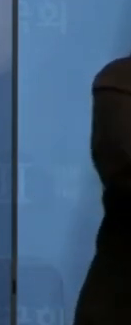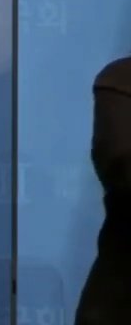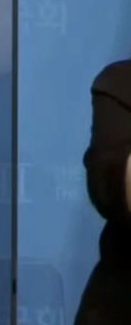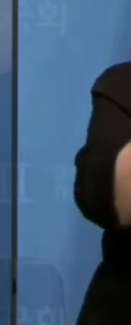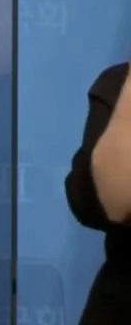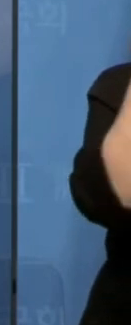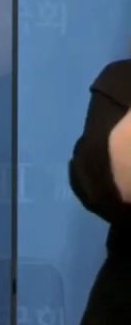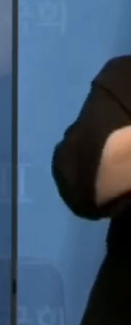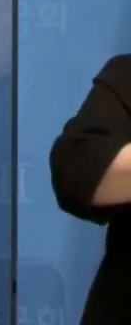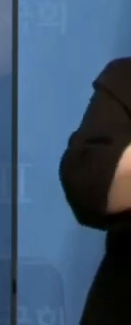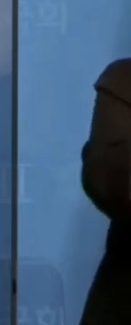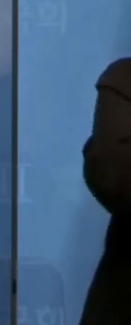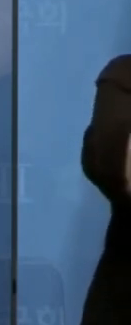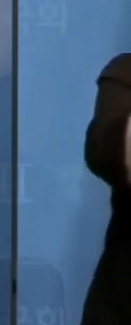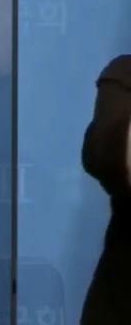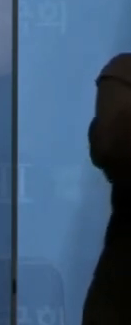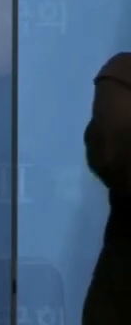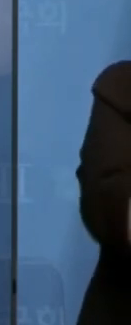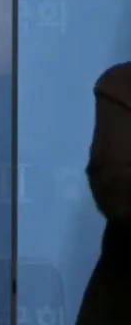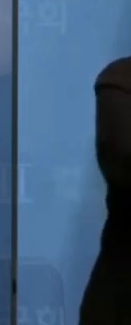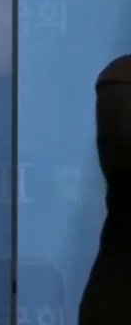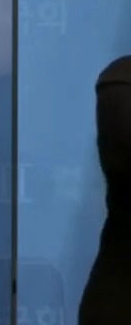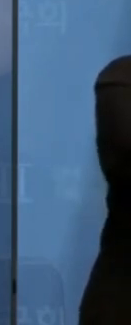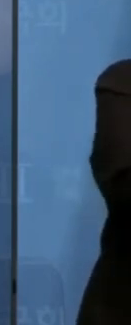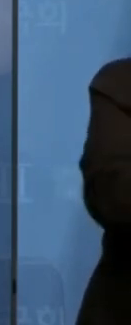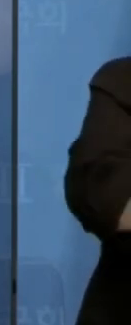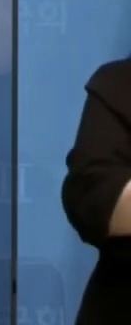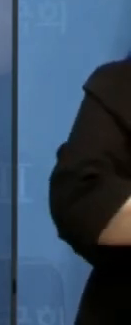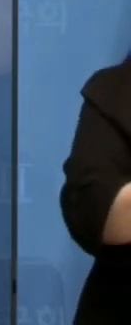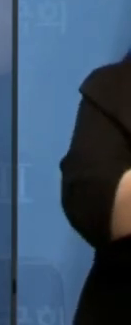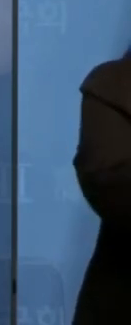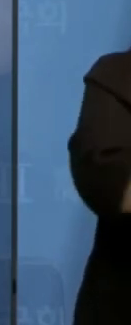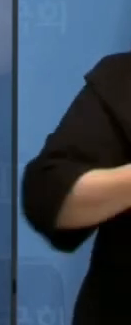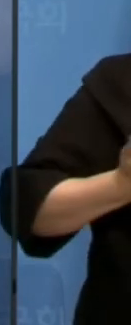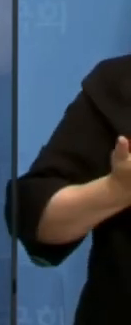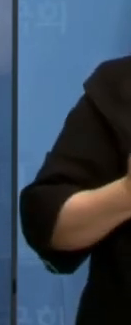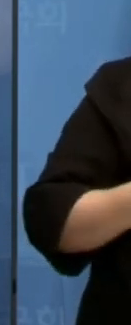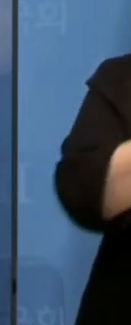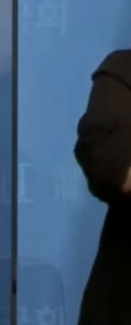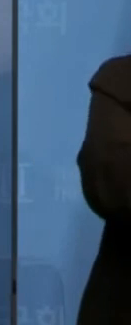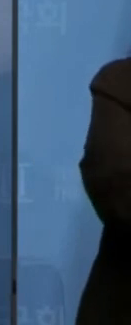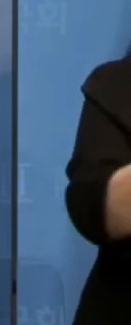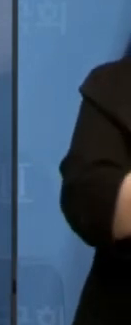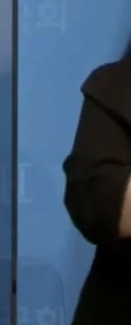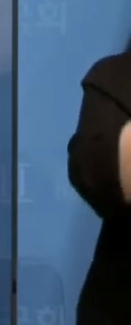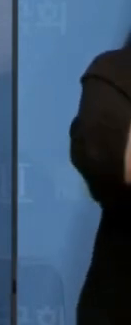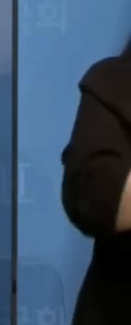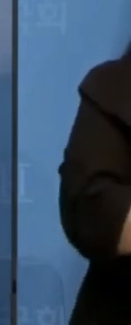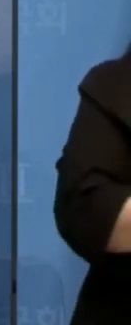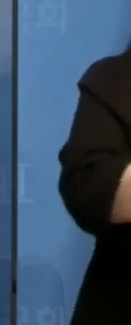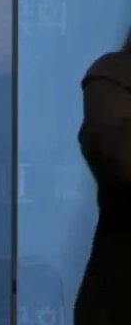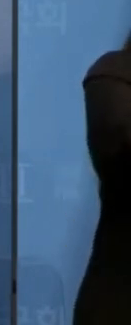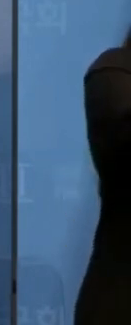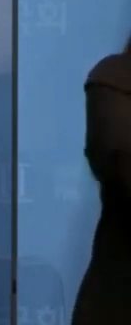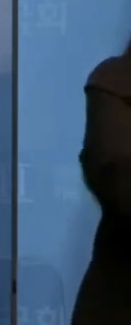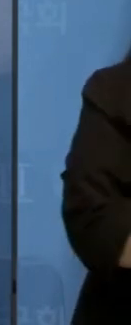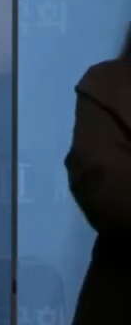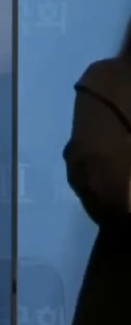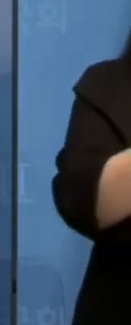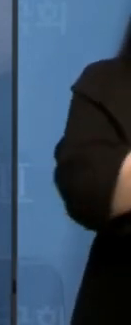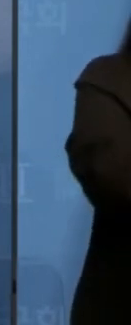대한 상장 등을 할 경우 이를 이행하기 전에 발행자의 백서, 가상자산 분배 현황